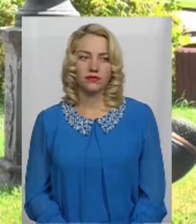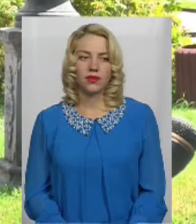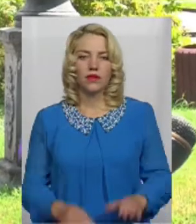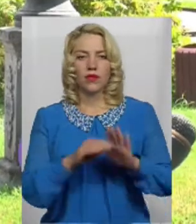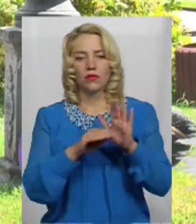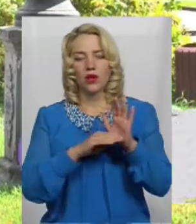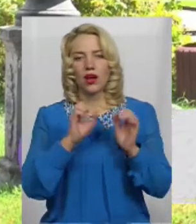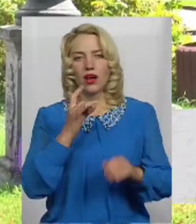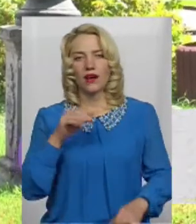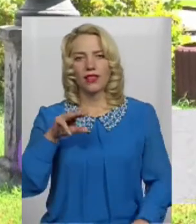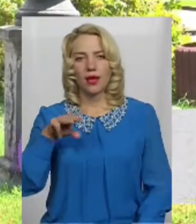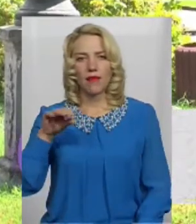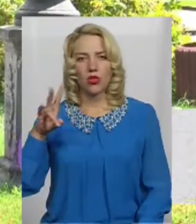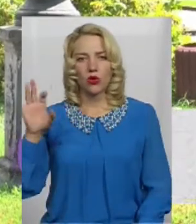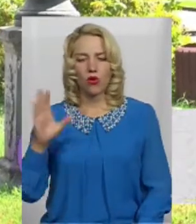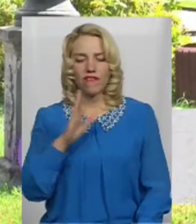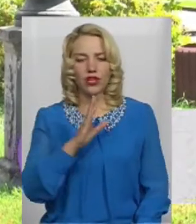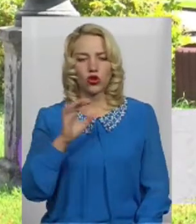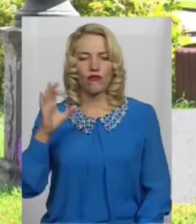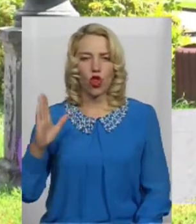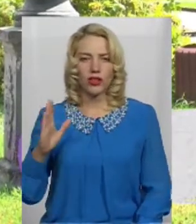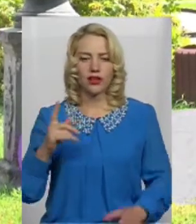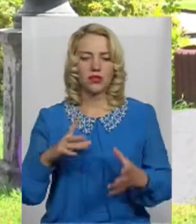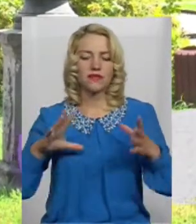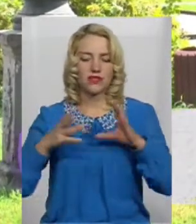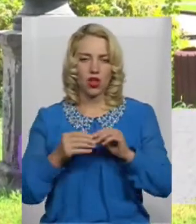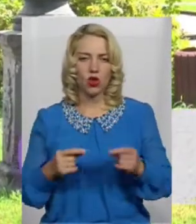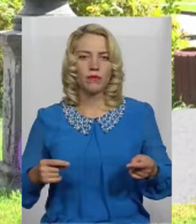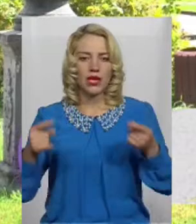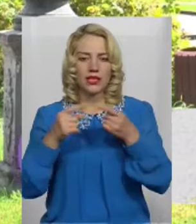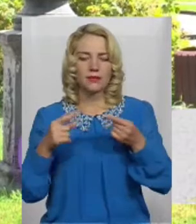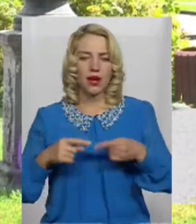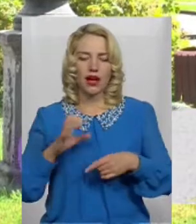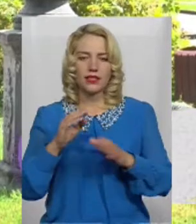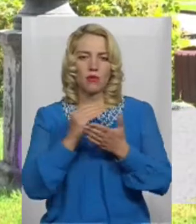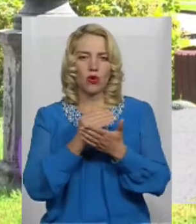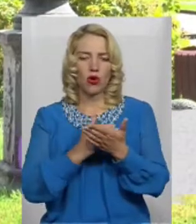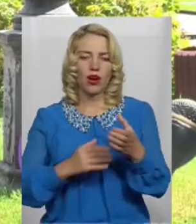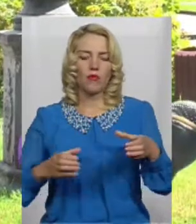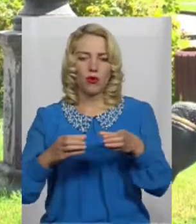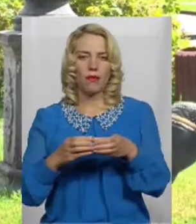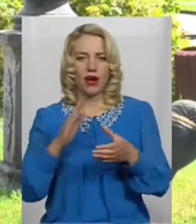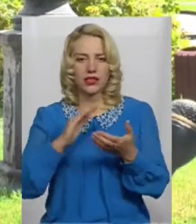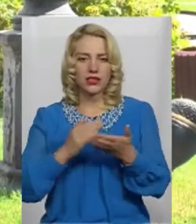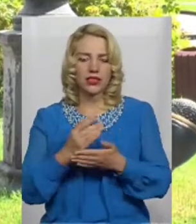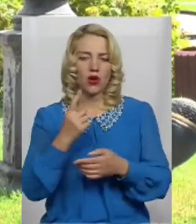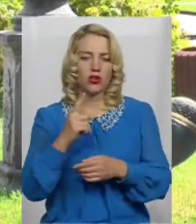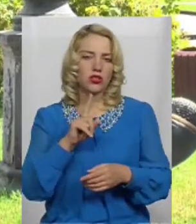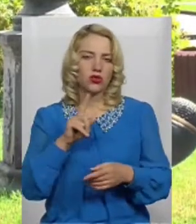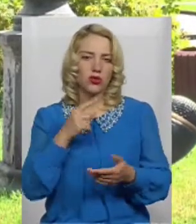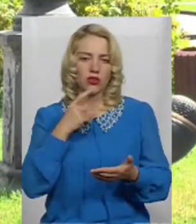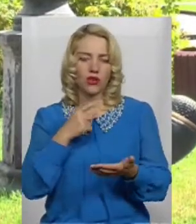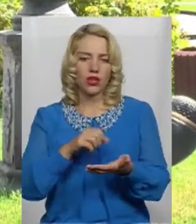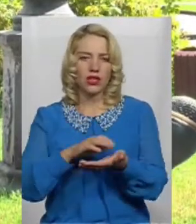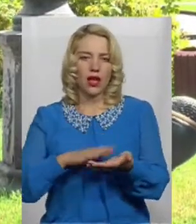Програма Артеменка Віктора Володимировича з партії «Голос» загалом збігається з програмою партії. Єдине, він зазначив у своїй програмі місто